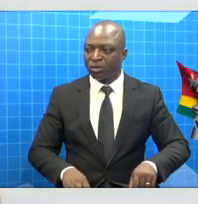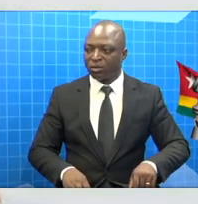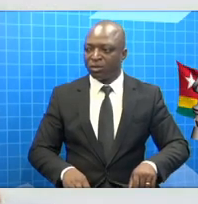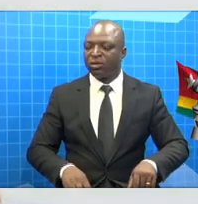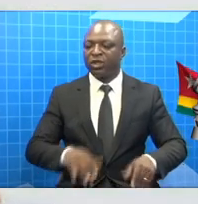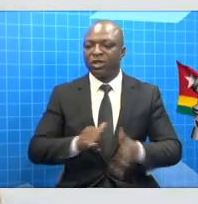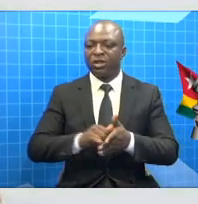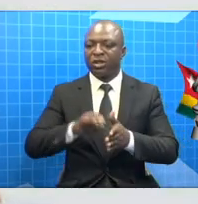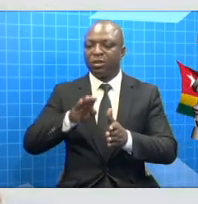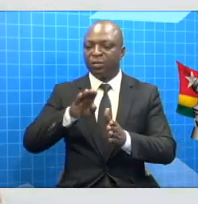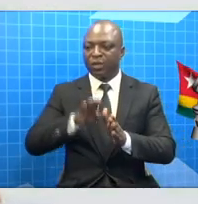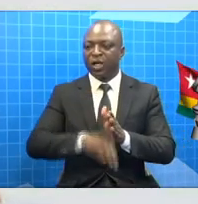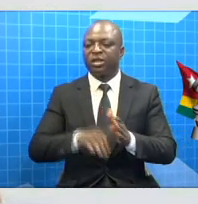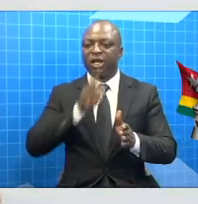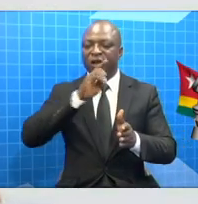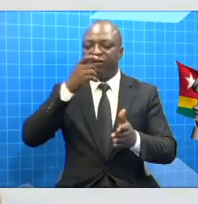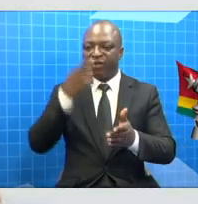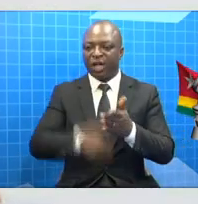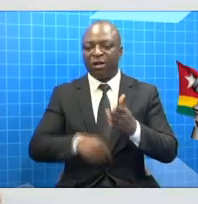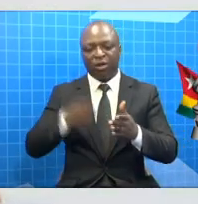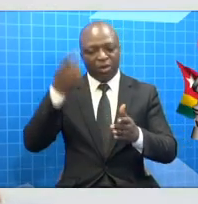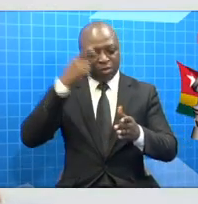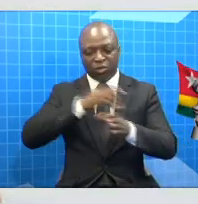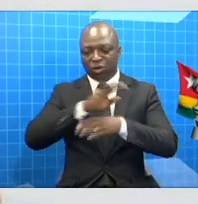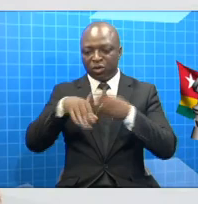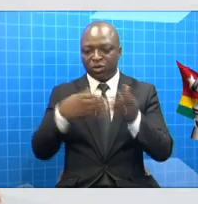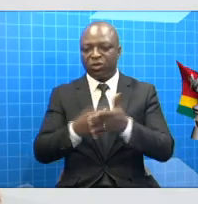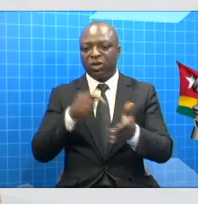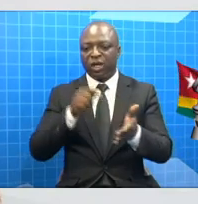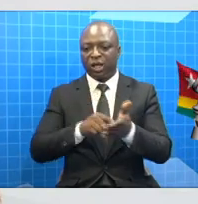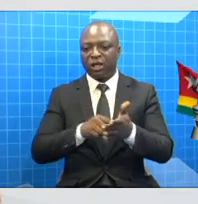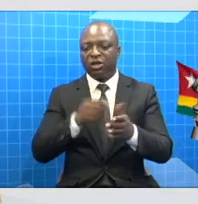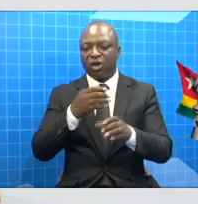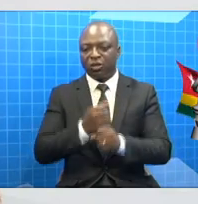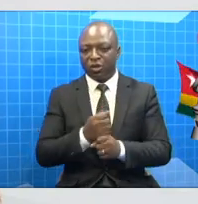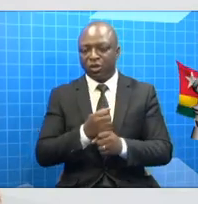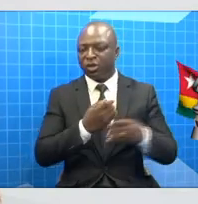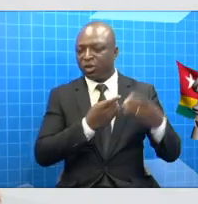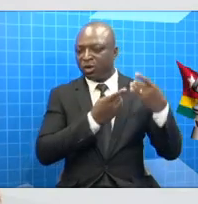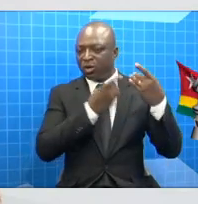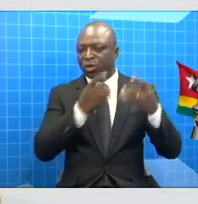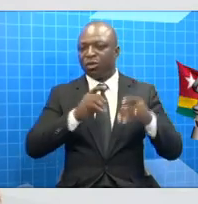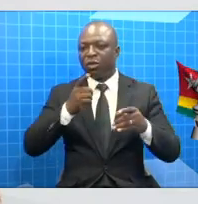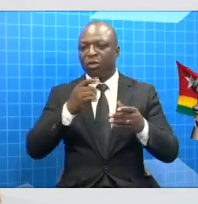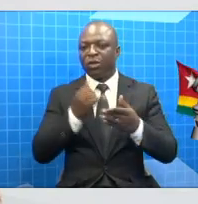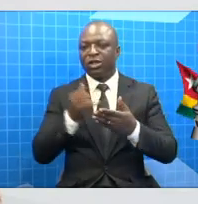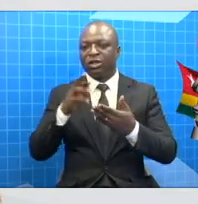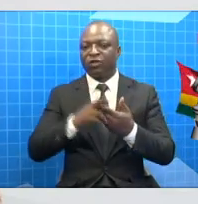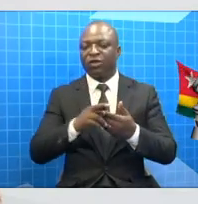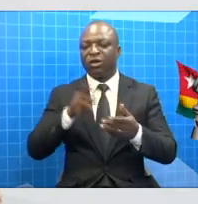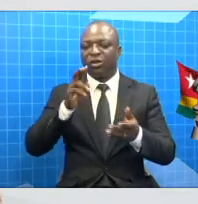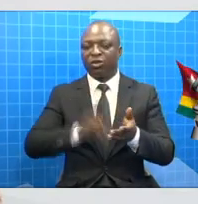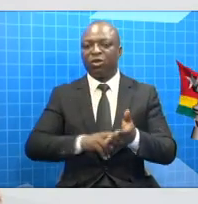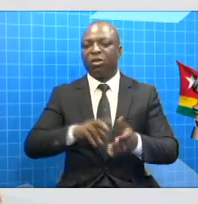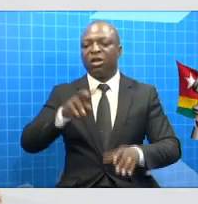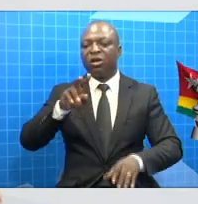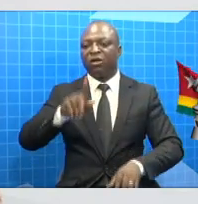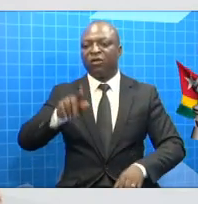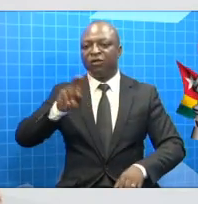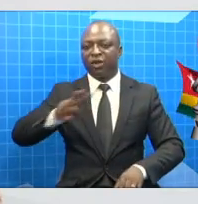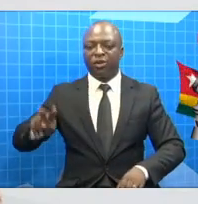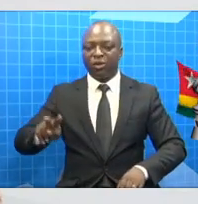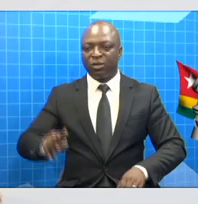Cette baisse est valable pour tous les crédits obtenus depuis le 1er janvier